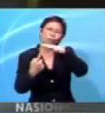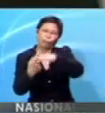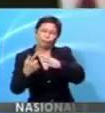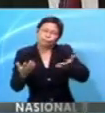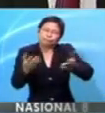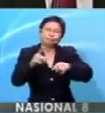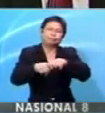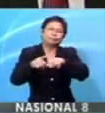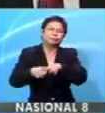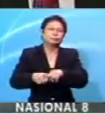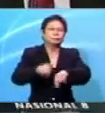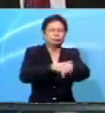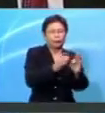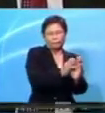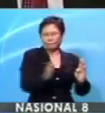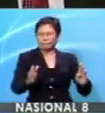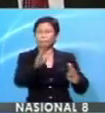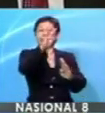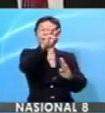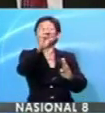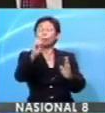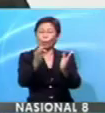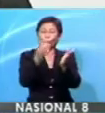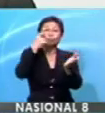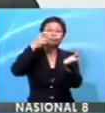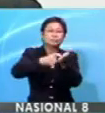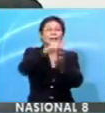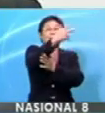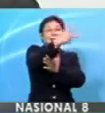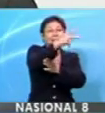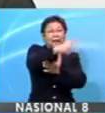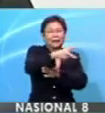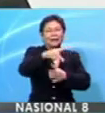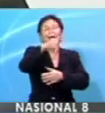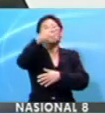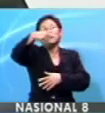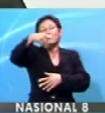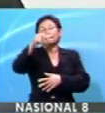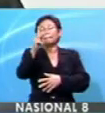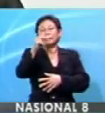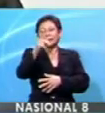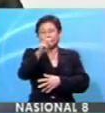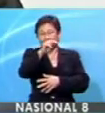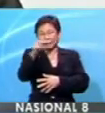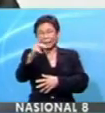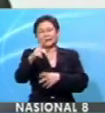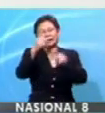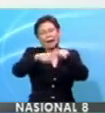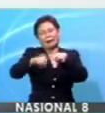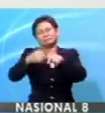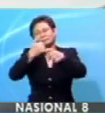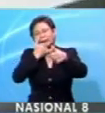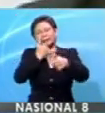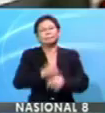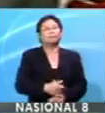Berbangkit dalam tempoh tersebut 60 notis dengan 13 kes diterima KP KK atas pelbagai kesalahan Datuk Seri